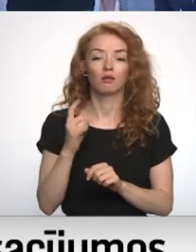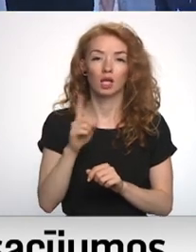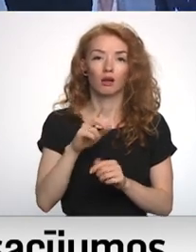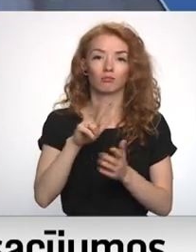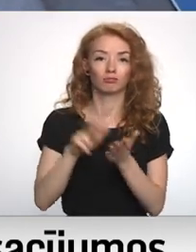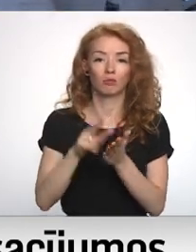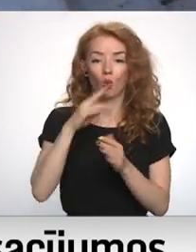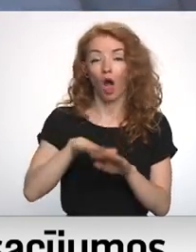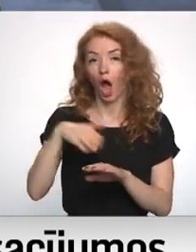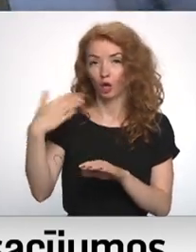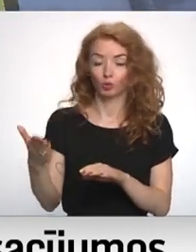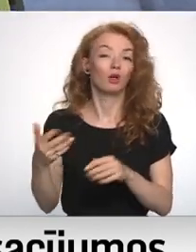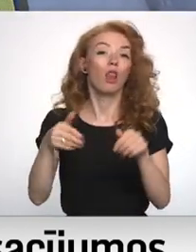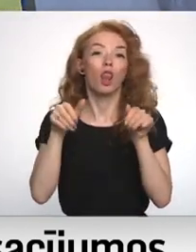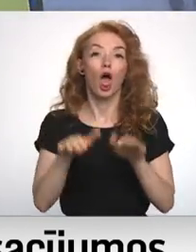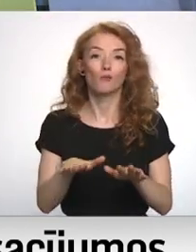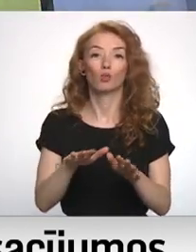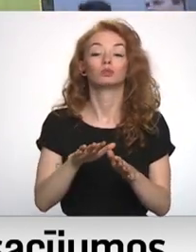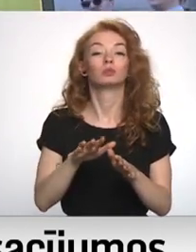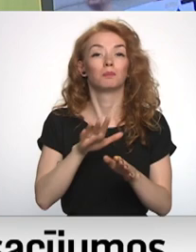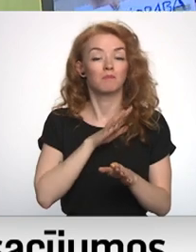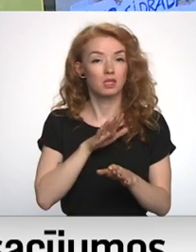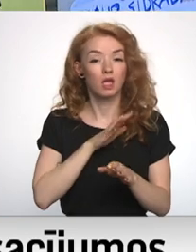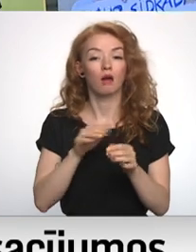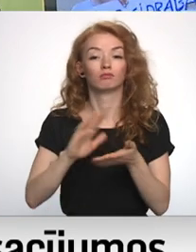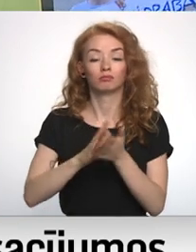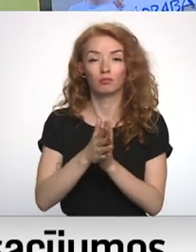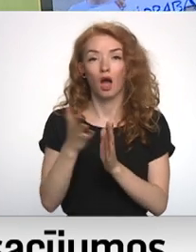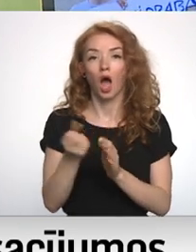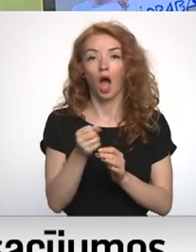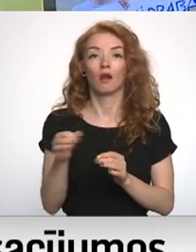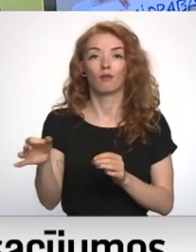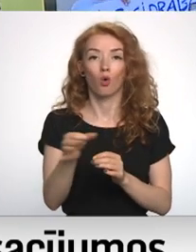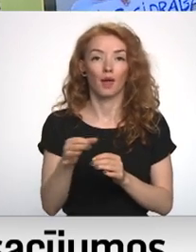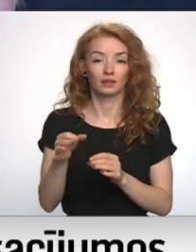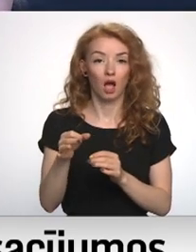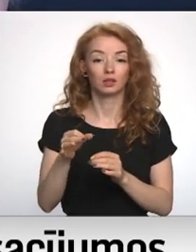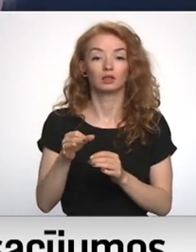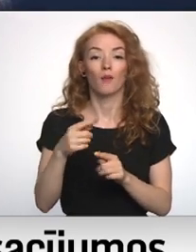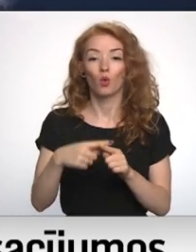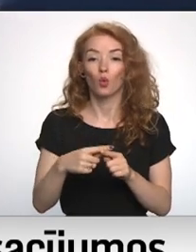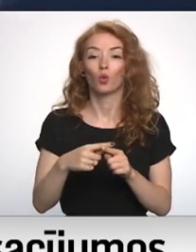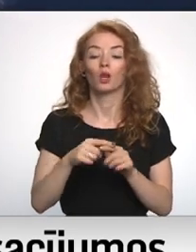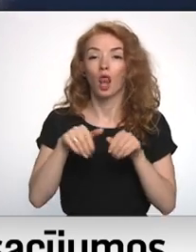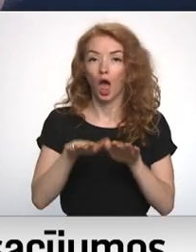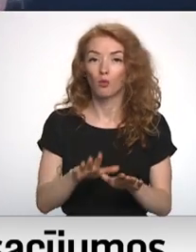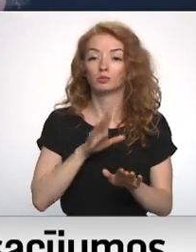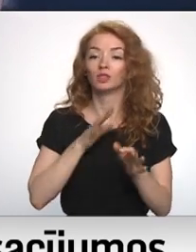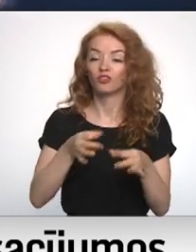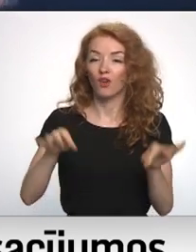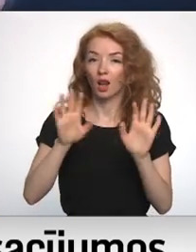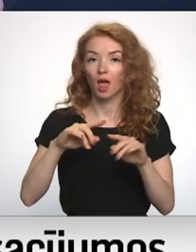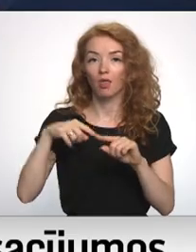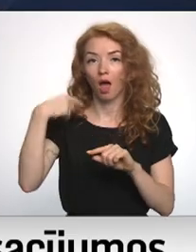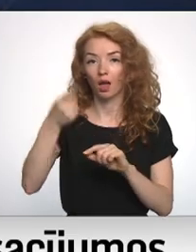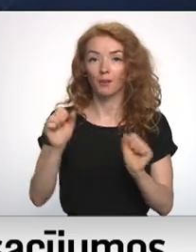ārpuses. Lēmums tika pieņemts uzklausot vidas organizācijas, saka zemkopības ministrs. Viņš skaidro, ka lēmums bija svarīgs, lai